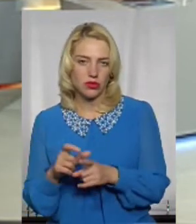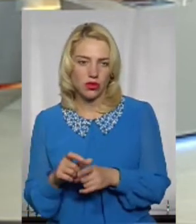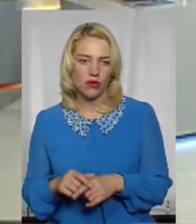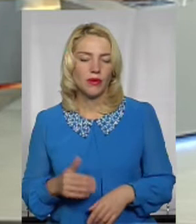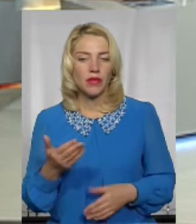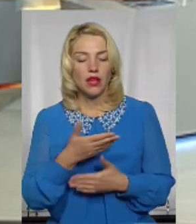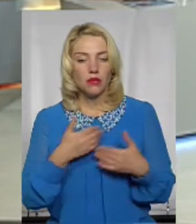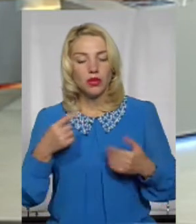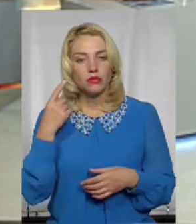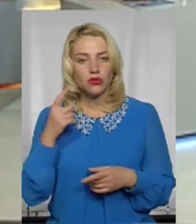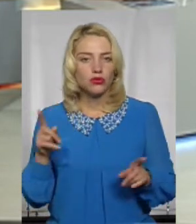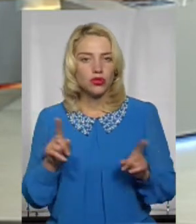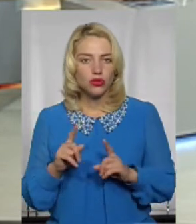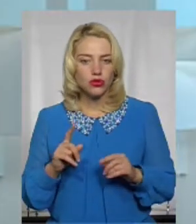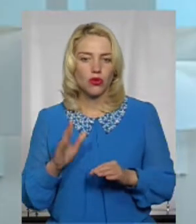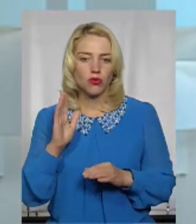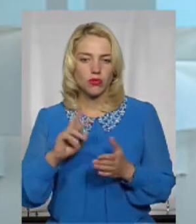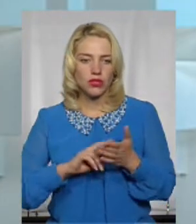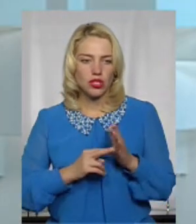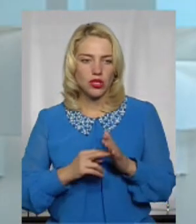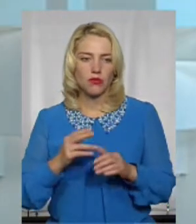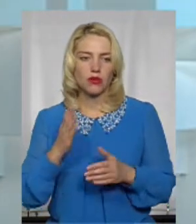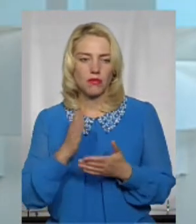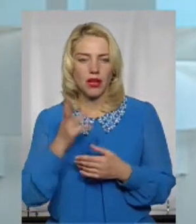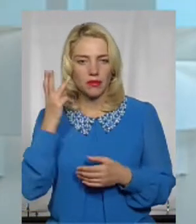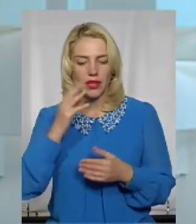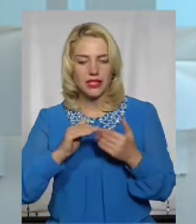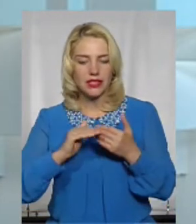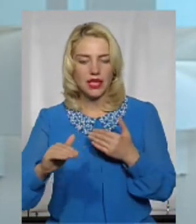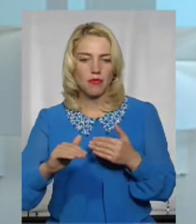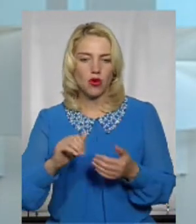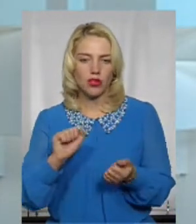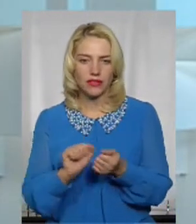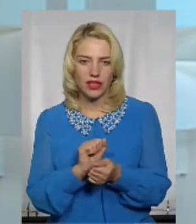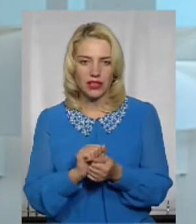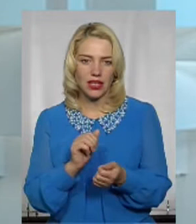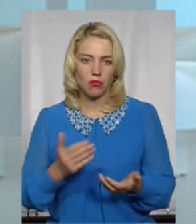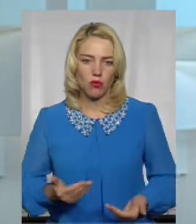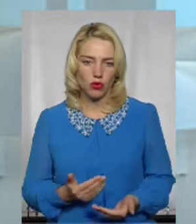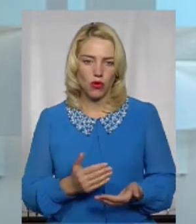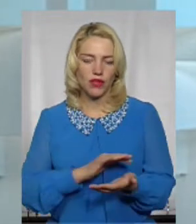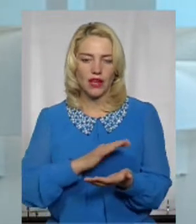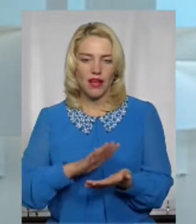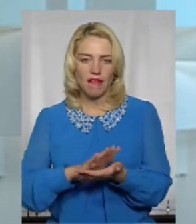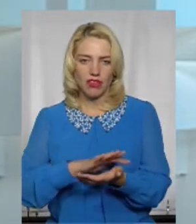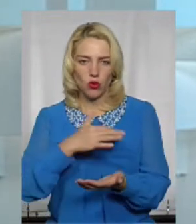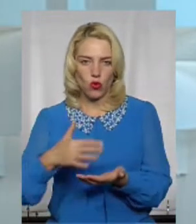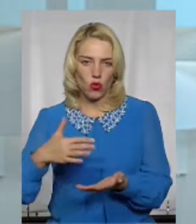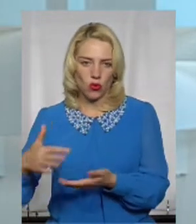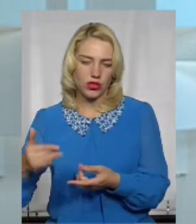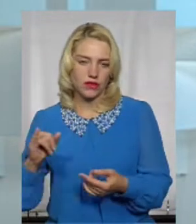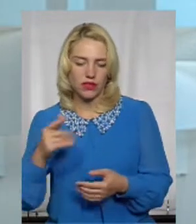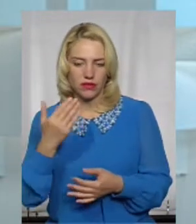Ми почули, що оптимістичний прогноз має Хмельницький полігон твердих побутових відходів. Учора ви доповідали про